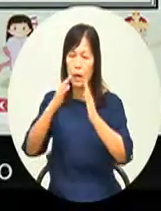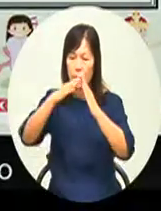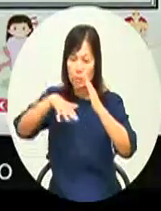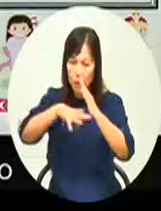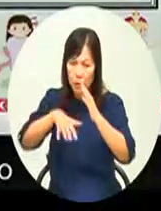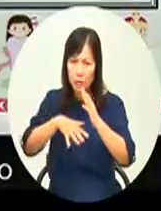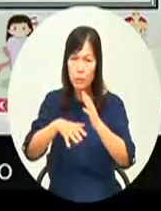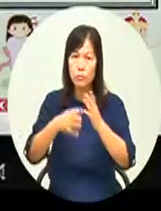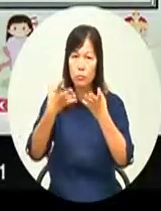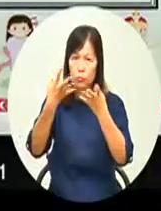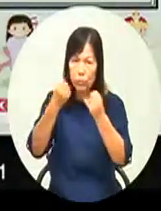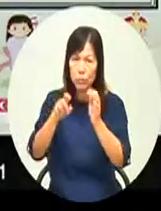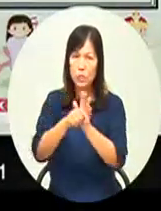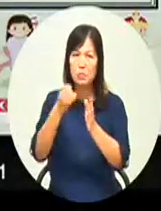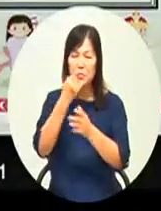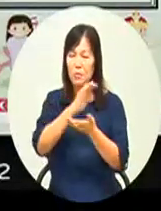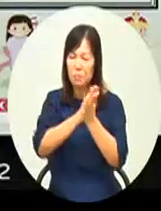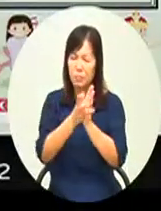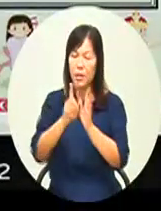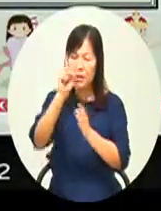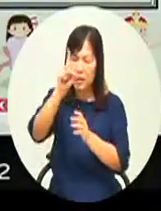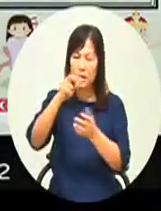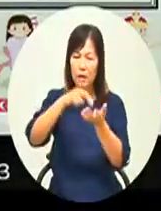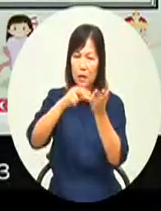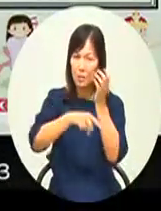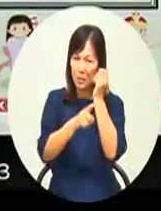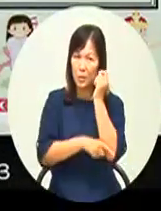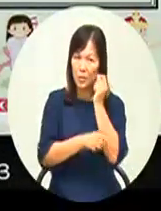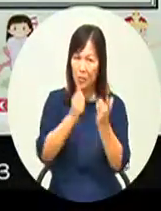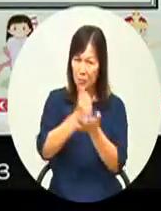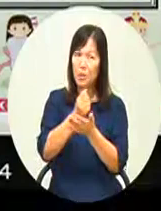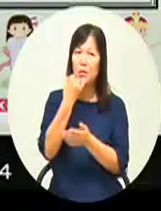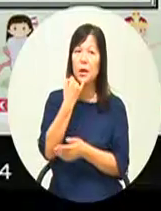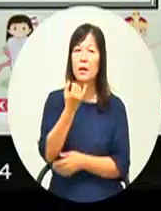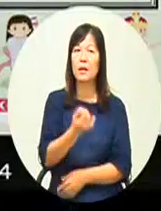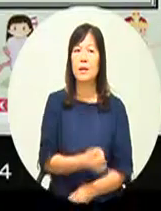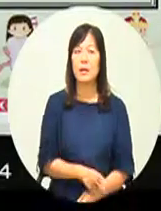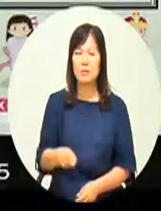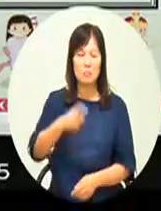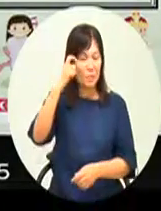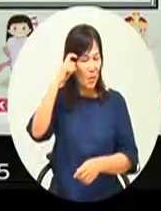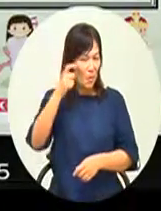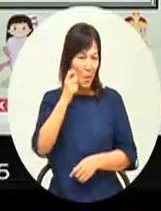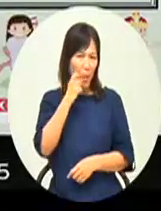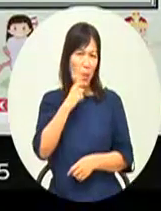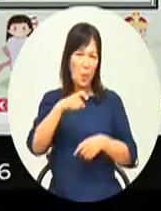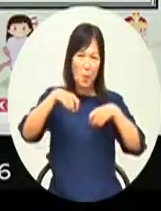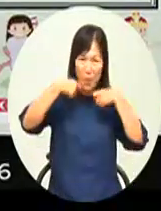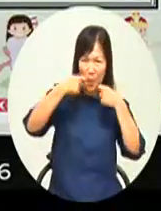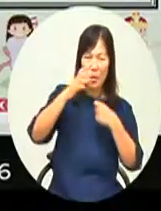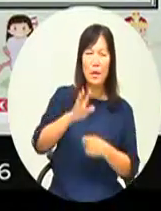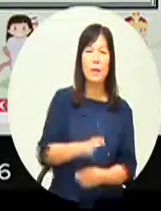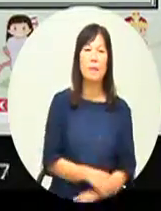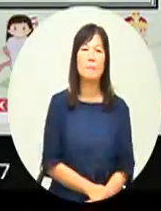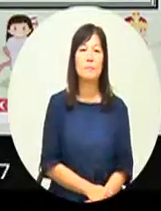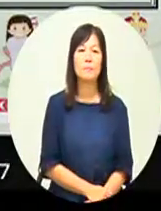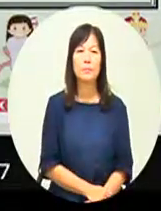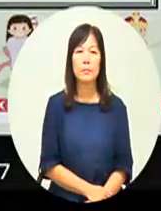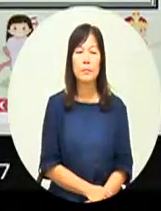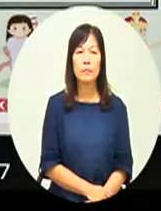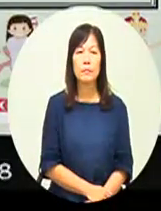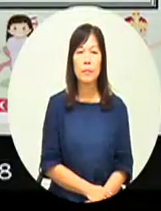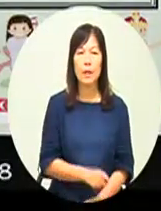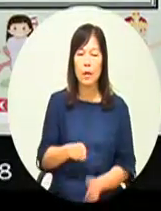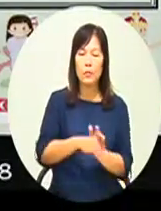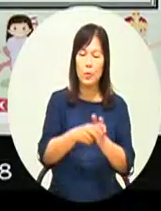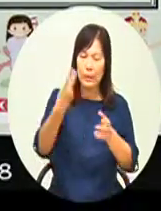话，说不定还可以产生一席立委。这个很有趣哎，所以加上他们的这个